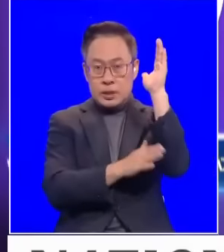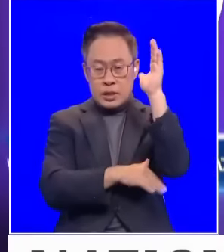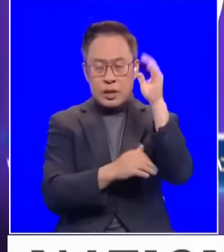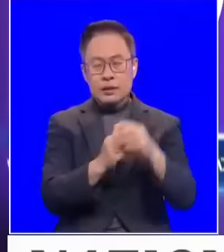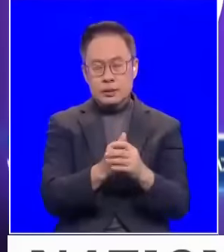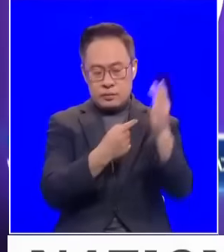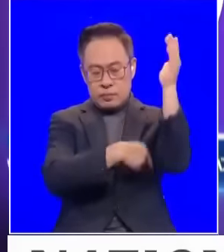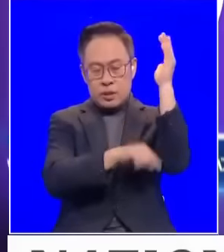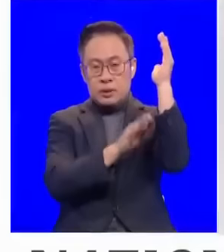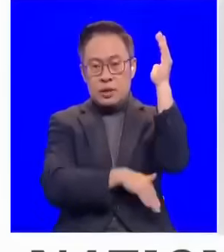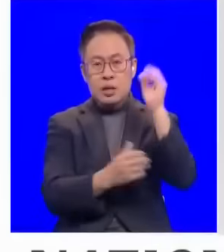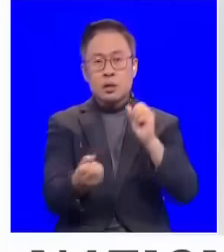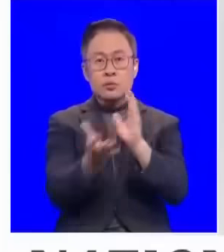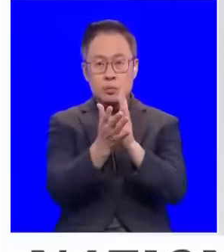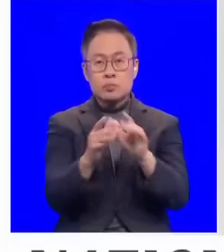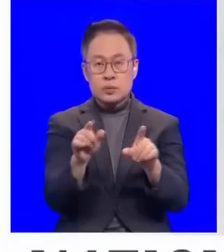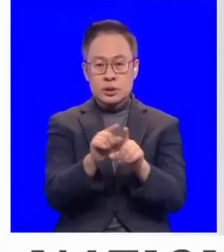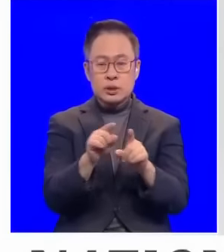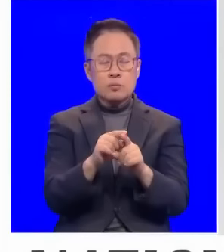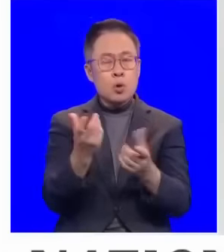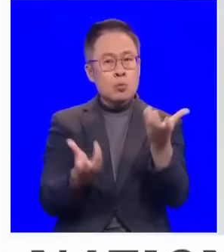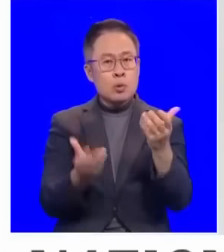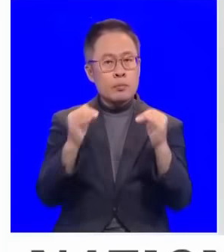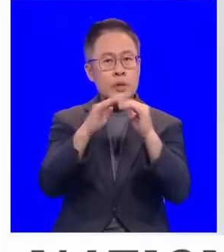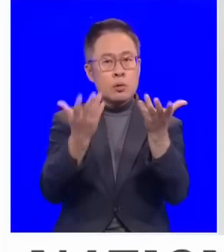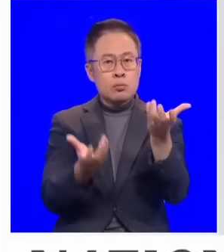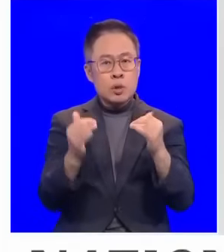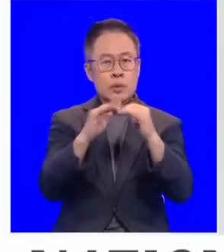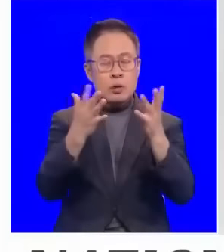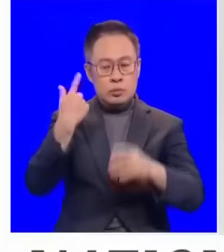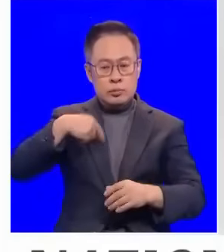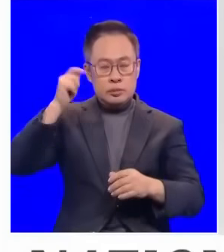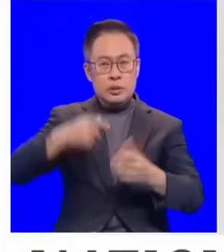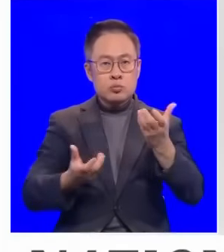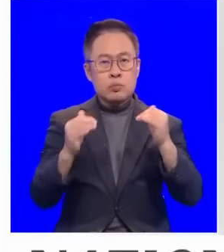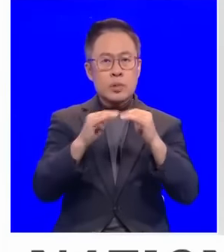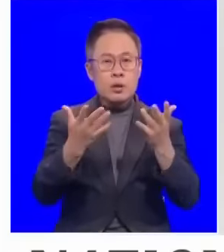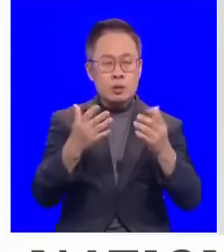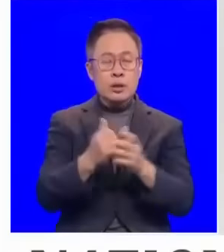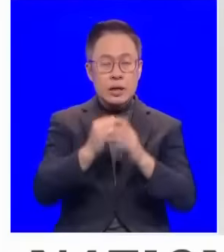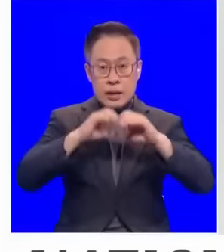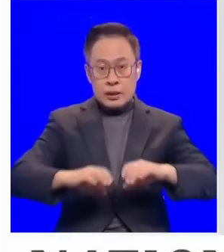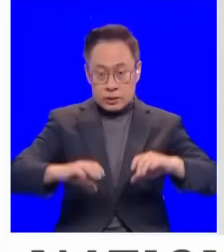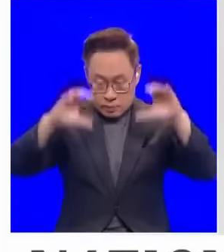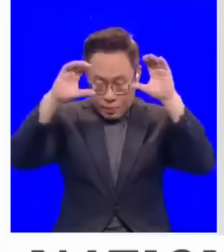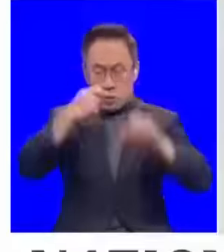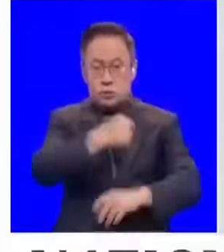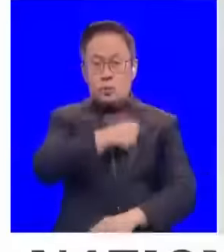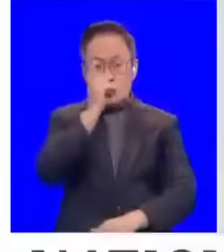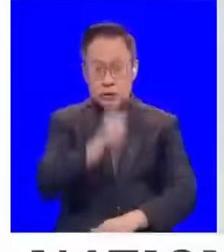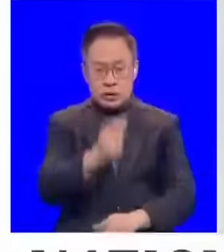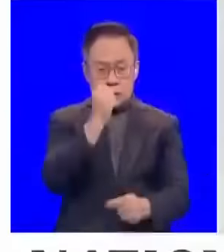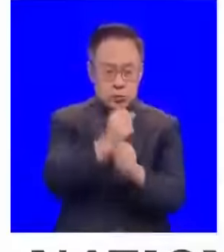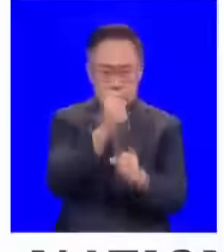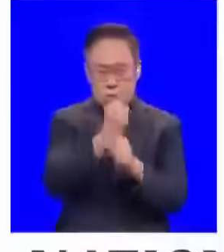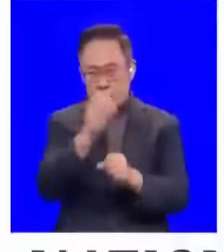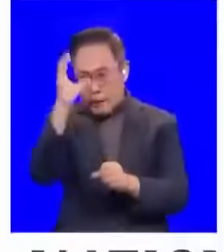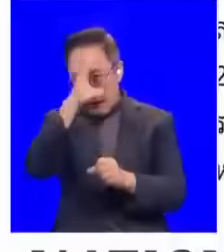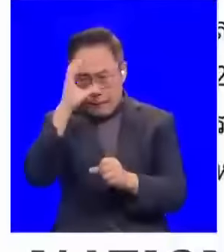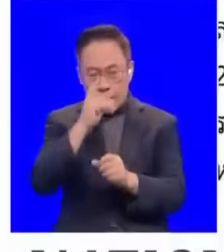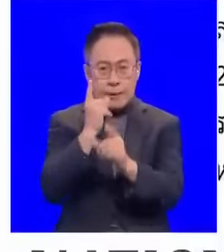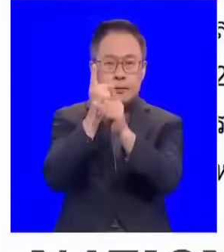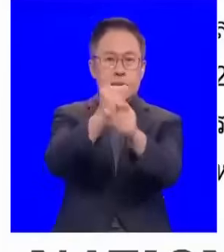แดนภาคใต้ที่ร้องหาความยุติธรรมในกระบวนการยุติธรรมรัฐบาลจึงควรแสดงความ ความจริงใจกระตือรือร้นเร่งรัดติ